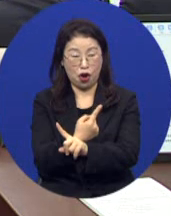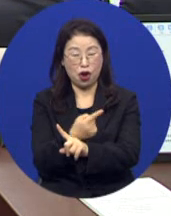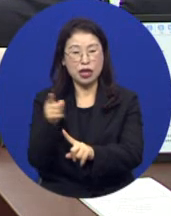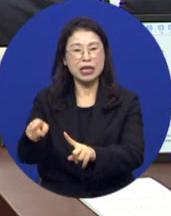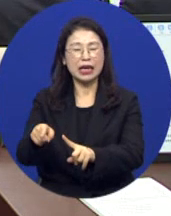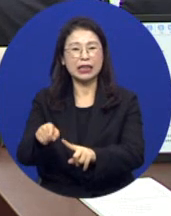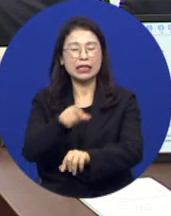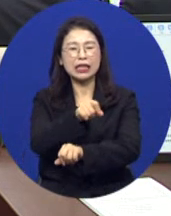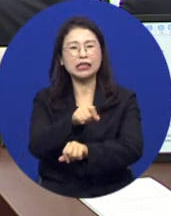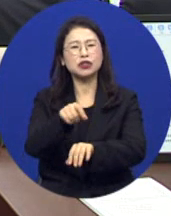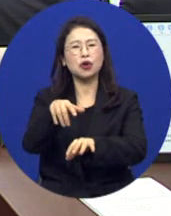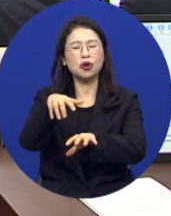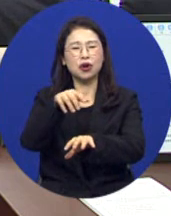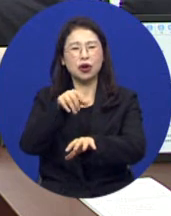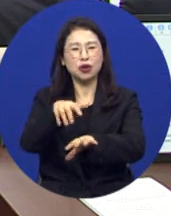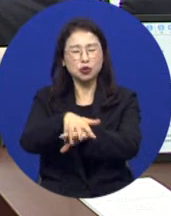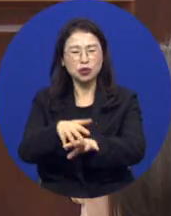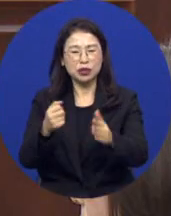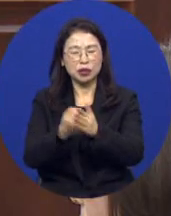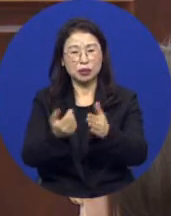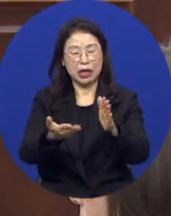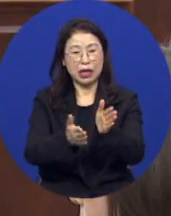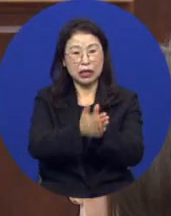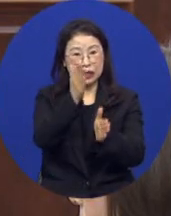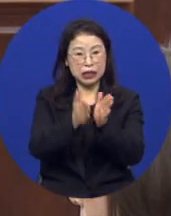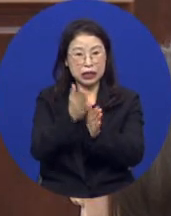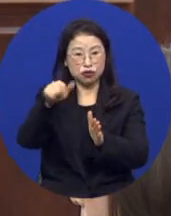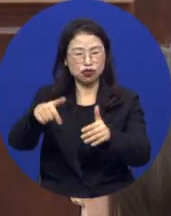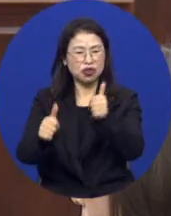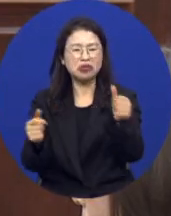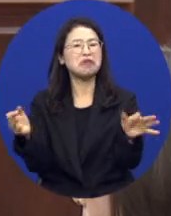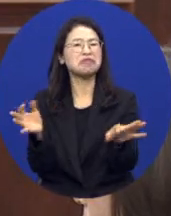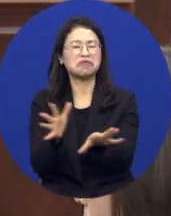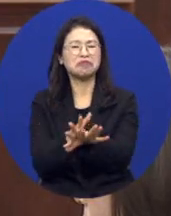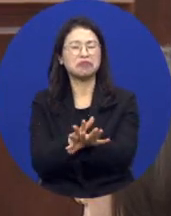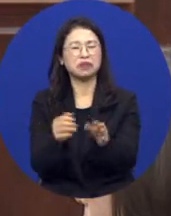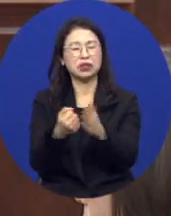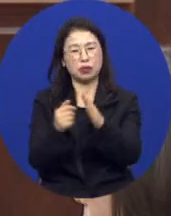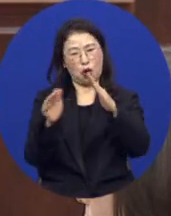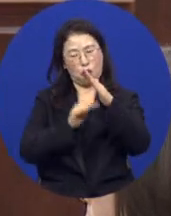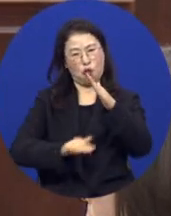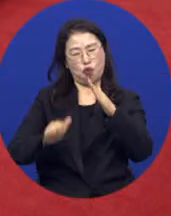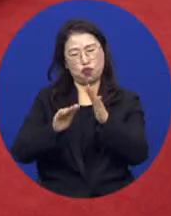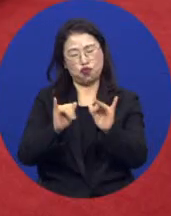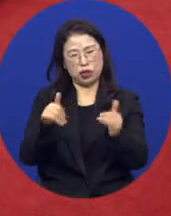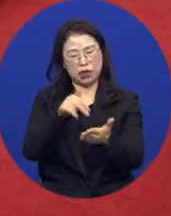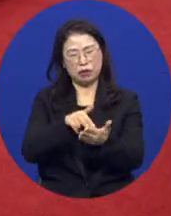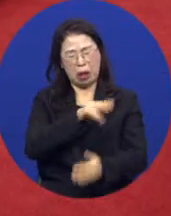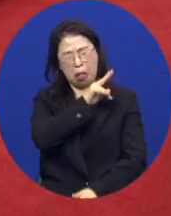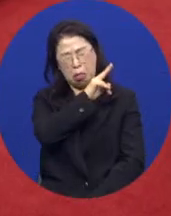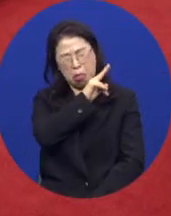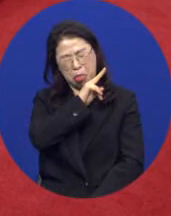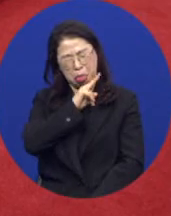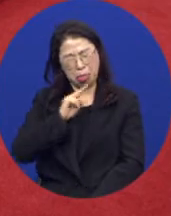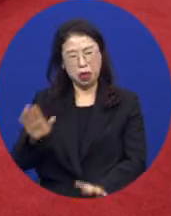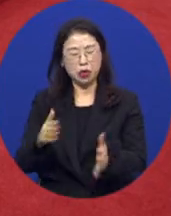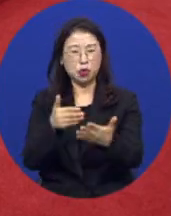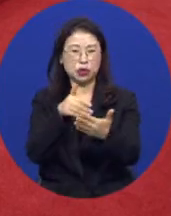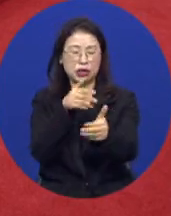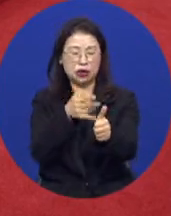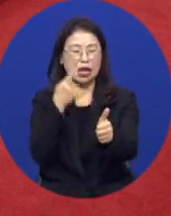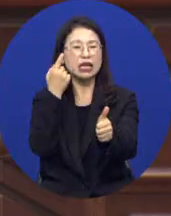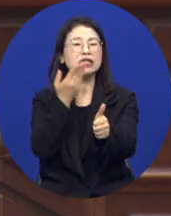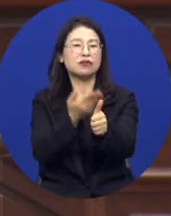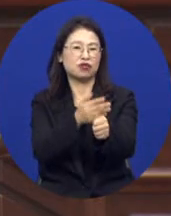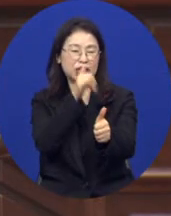같은 행정체제 때문에 시군 간의 경쟁이 사라지면서 공무원들이 안일해졌다는 지적이 도정질문에서